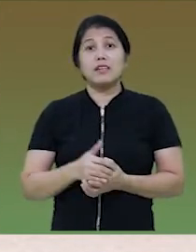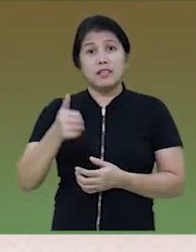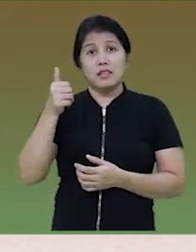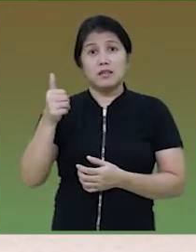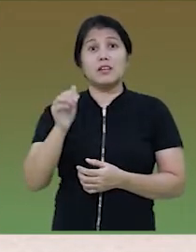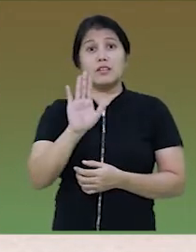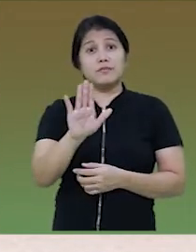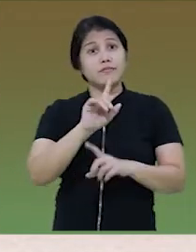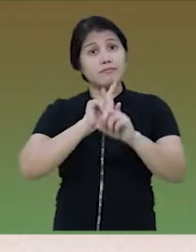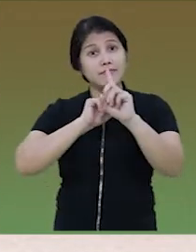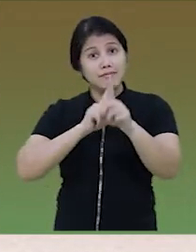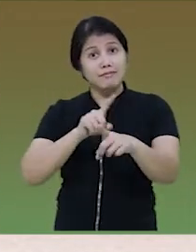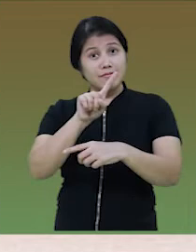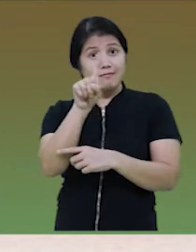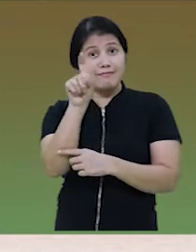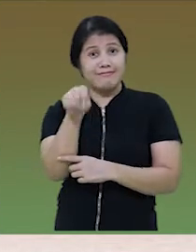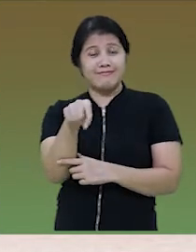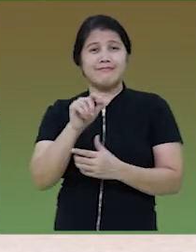Thumbs up ba ang sagot mo?